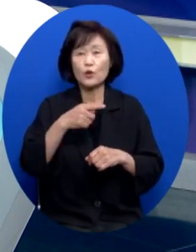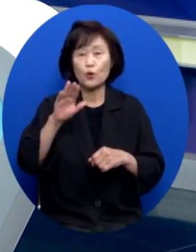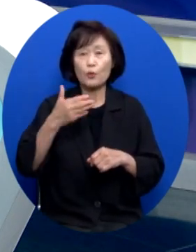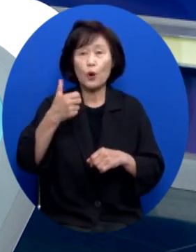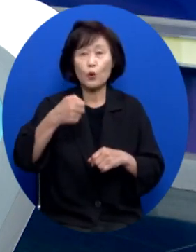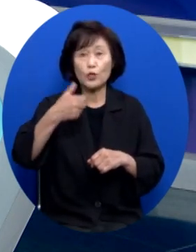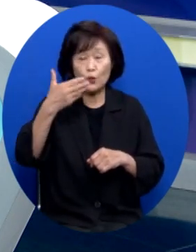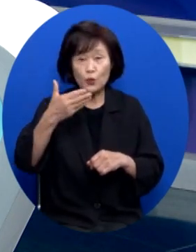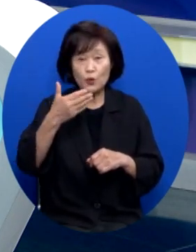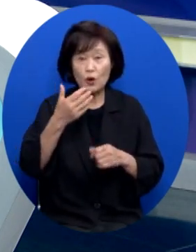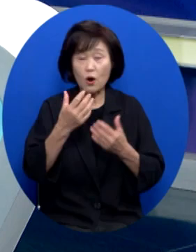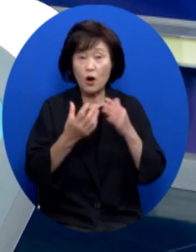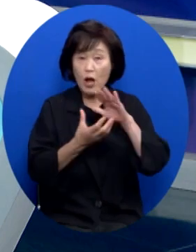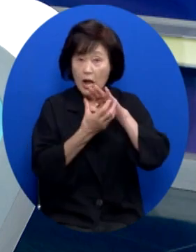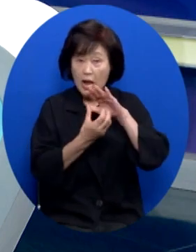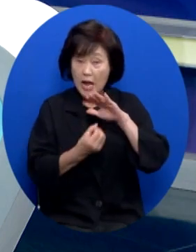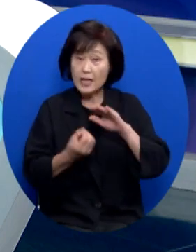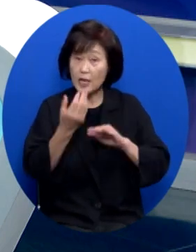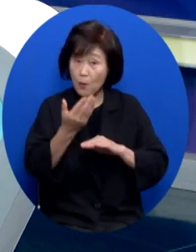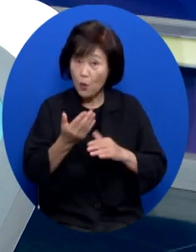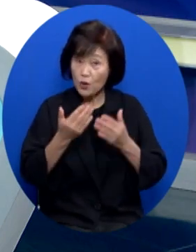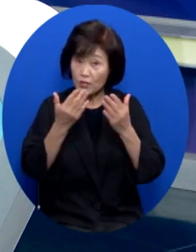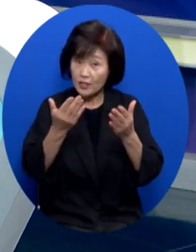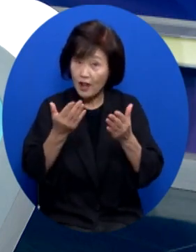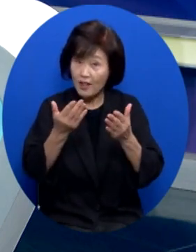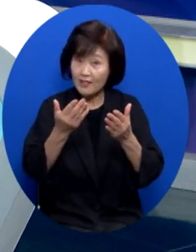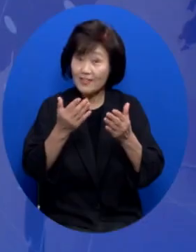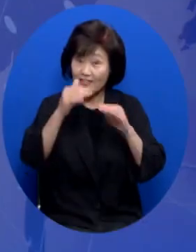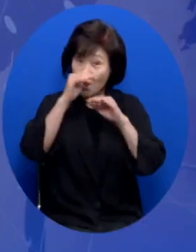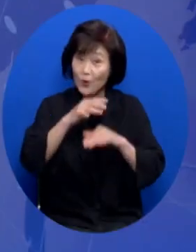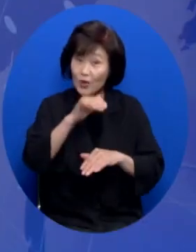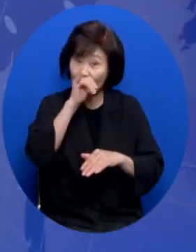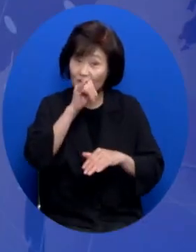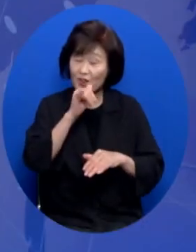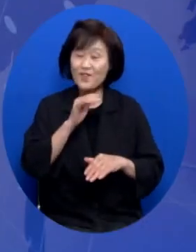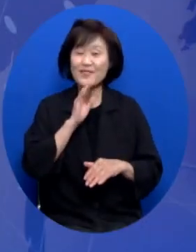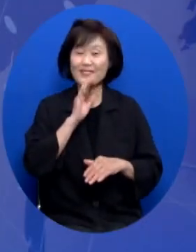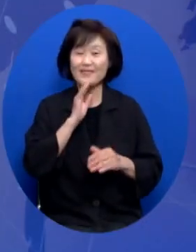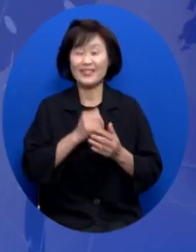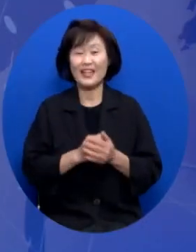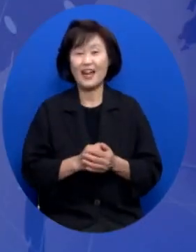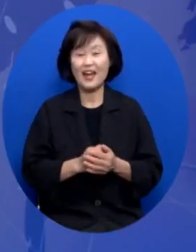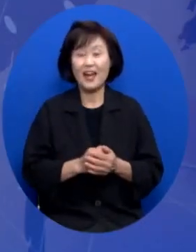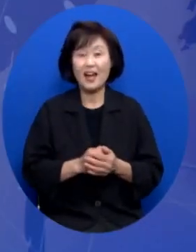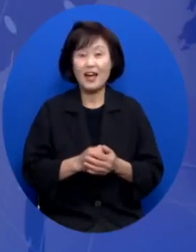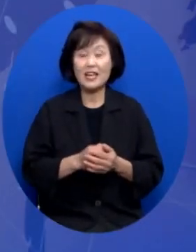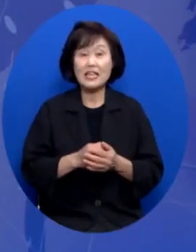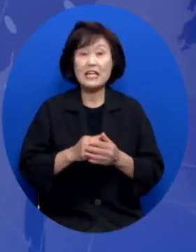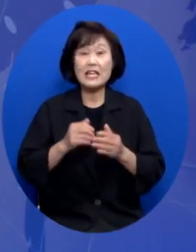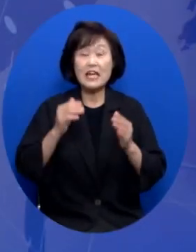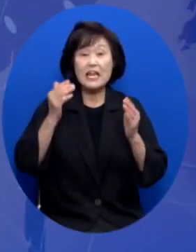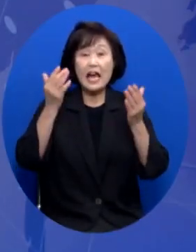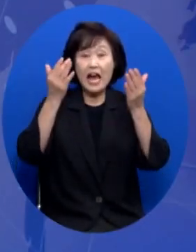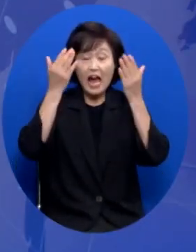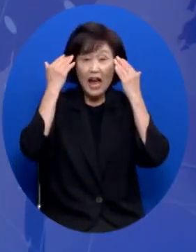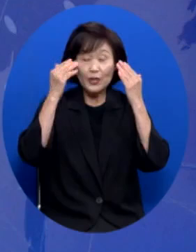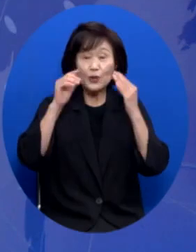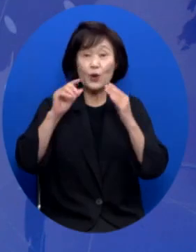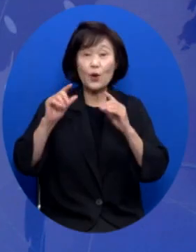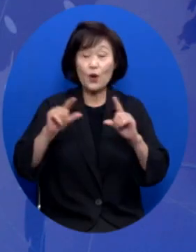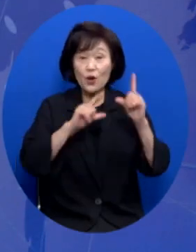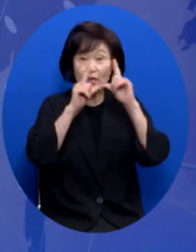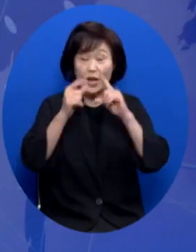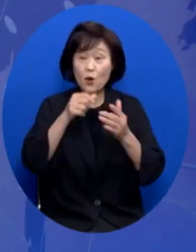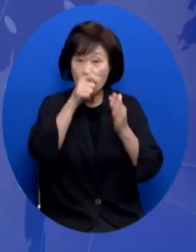전달했다는데요. 이게 아주 흥미로운 이야기들이 있다고요. 네, 그렇습니다. 이 학적부 사본 기증으로 총신대는